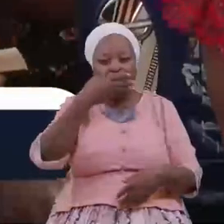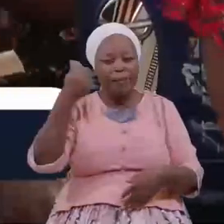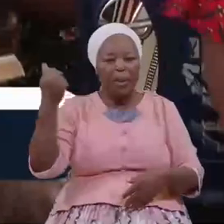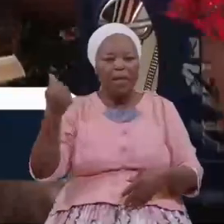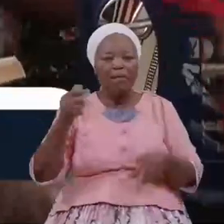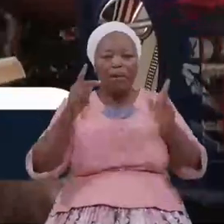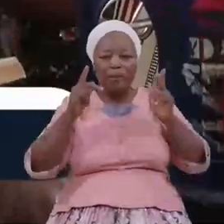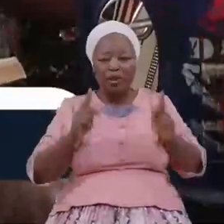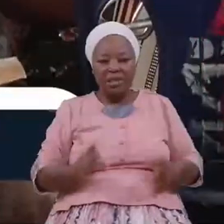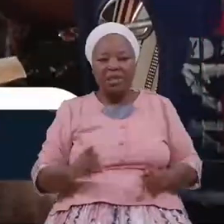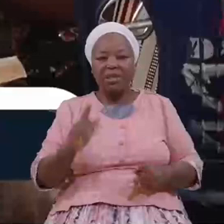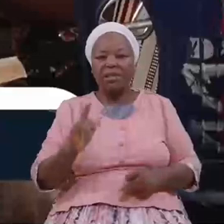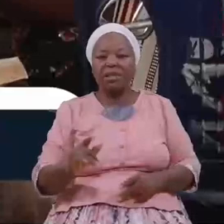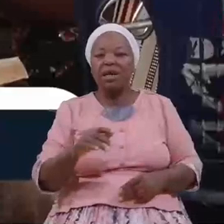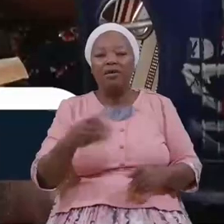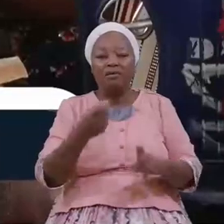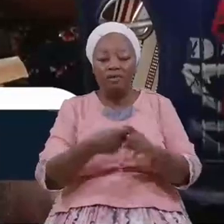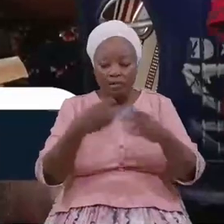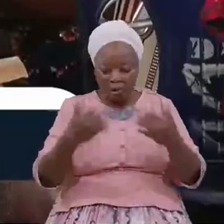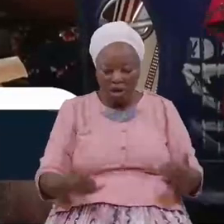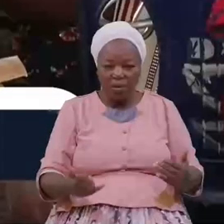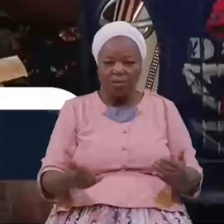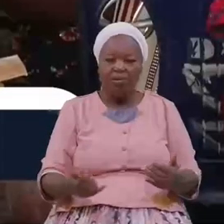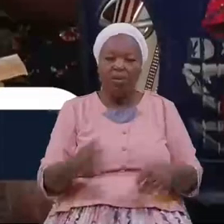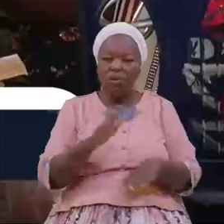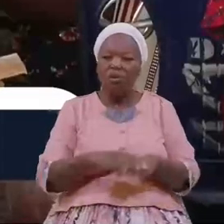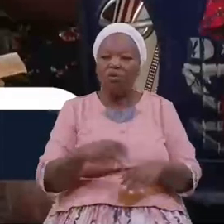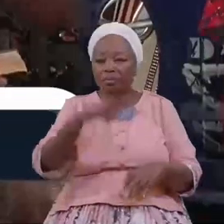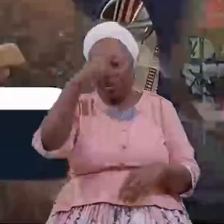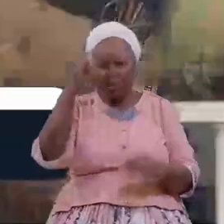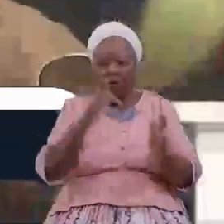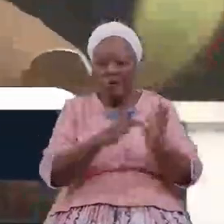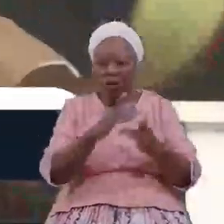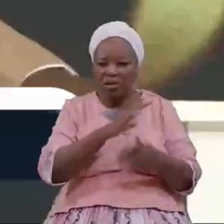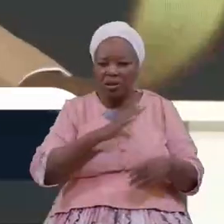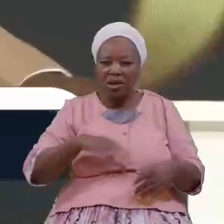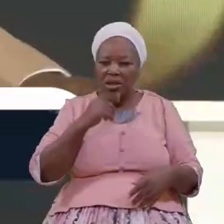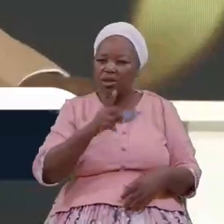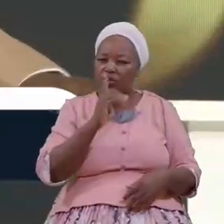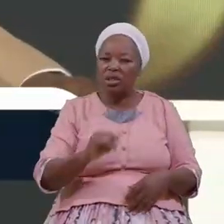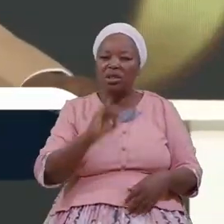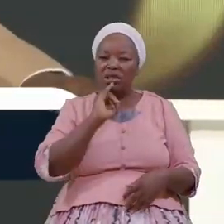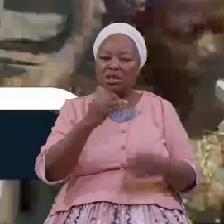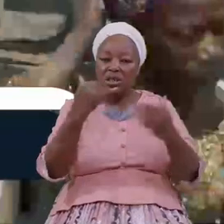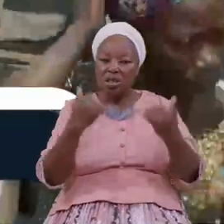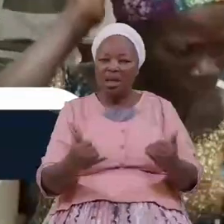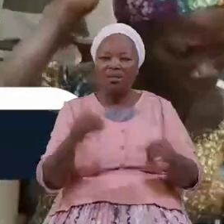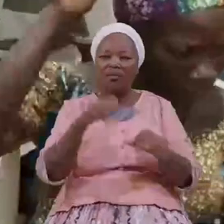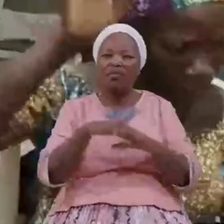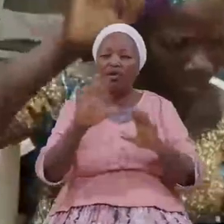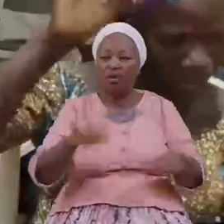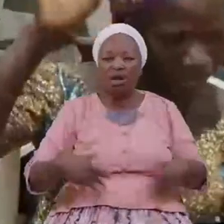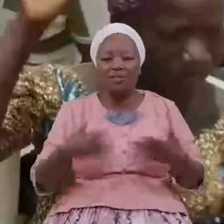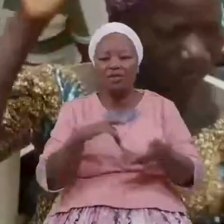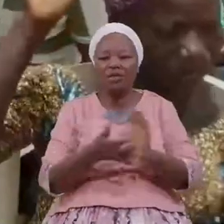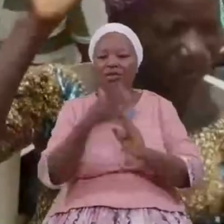une meilleure personnalité dorénavant, parce que Jésus est le garant. Et il est maintenant dans